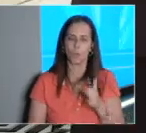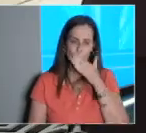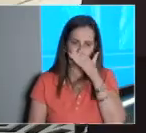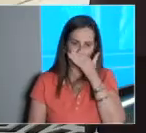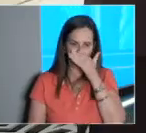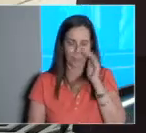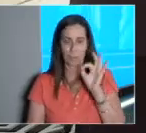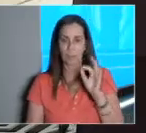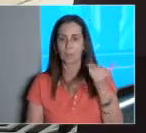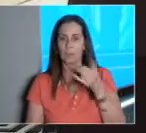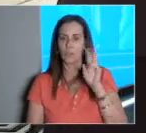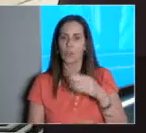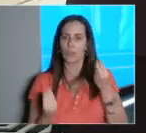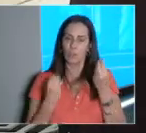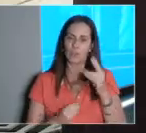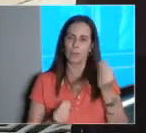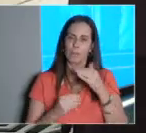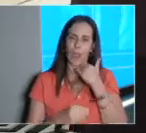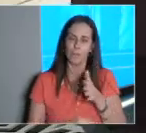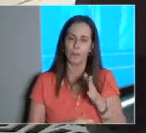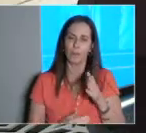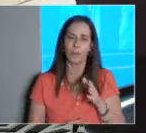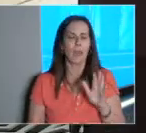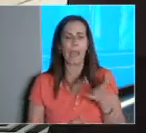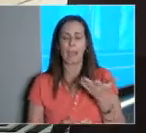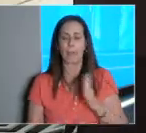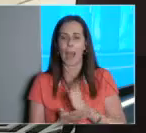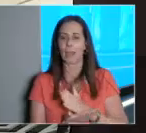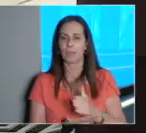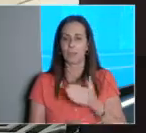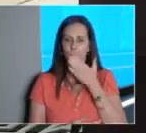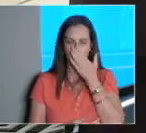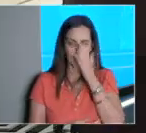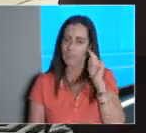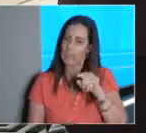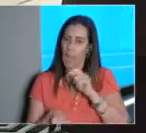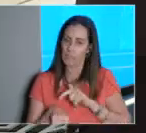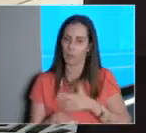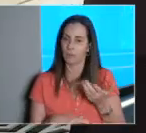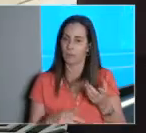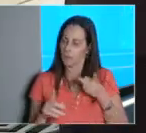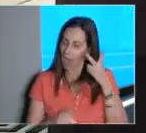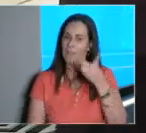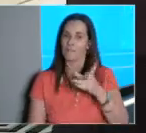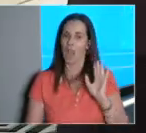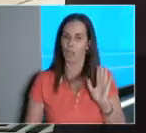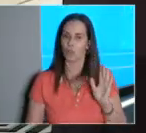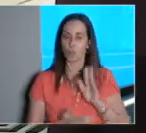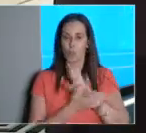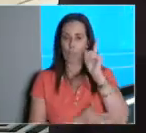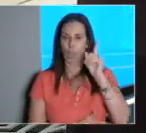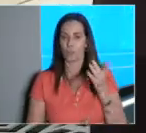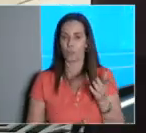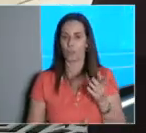טוב. נו, בסדר. תמיד יש את הדברים הטובים, יש את הדברים הרעים. אז איך מחליטים? אלעד, אבל הגיע הזמן שעברנו איזשהו פרק זמן, 13